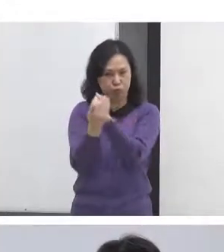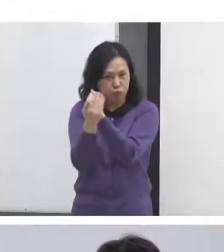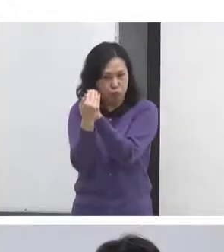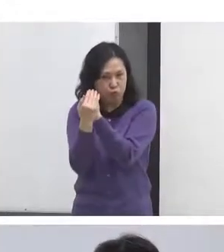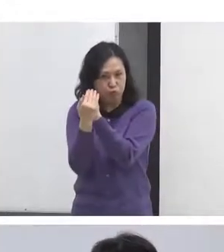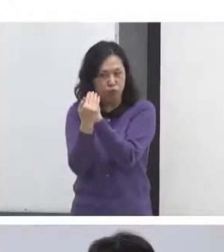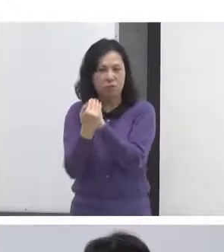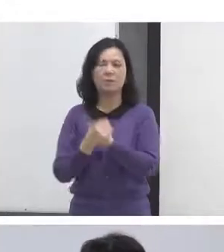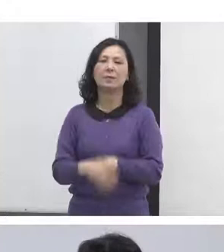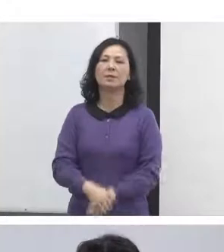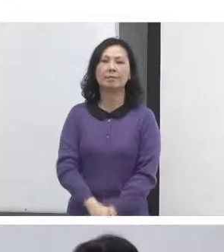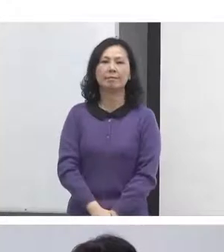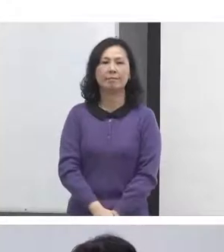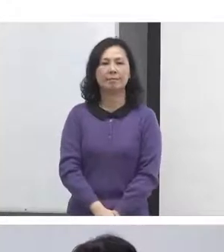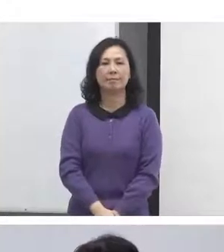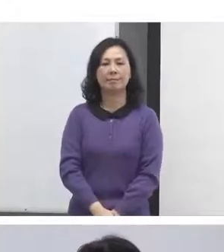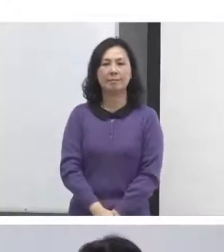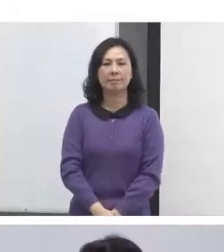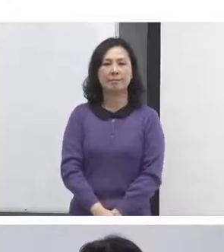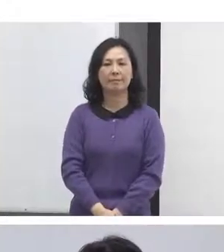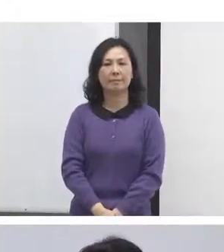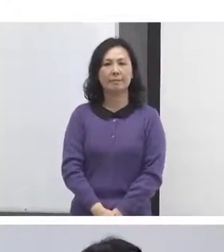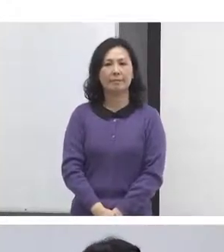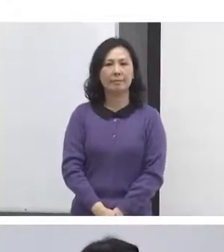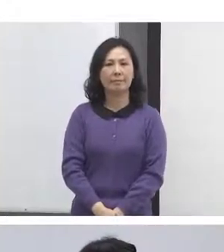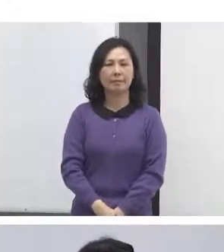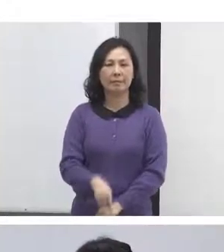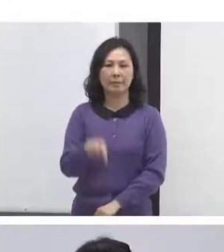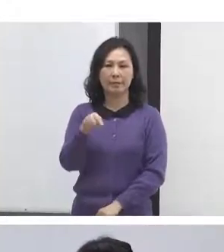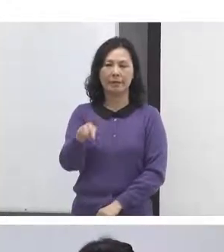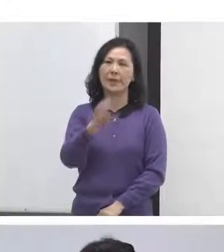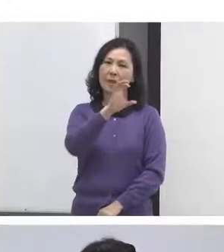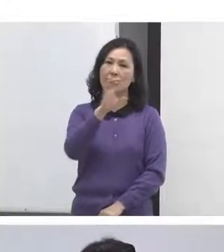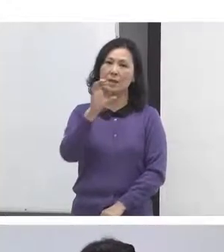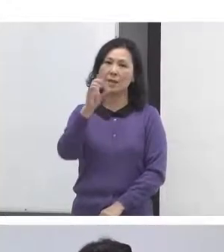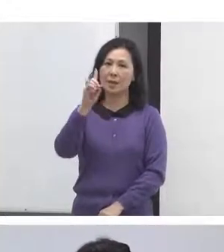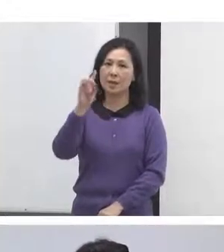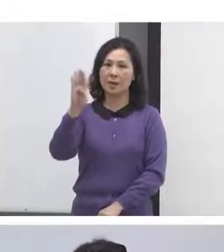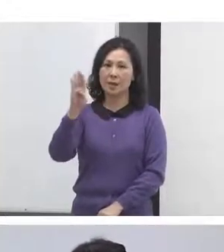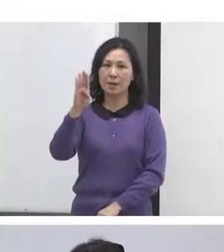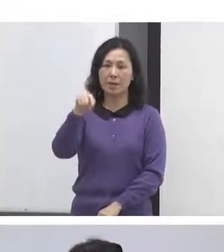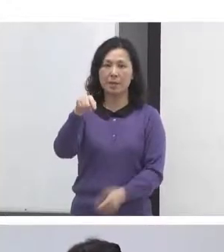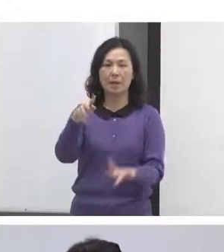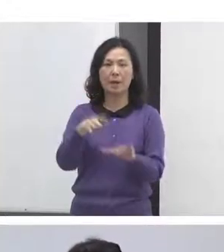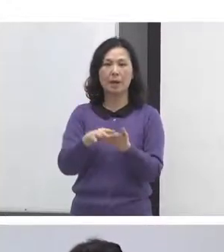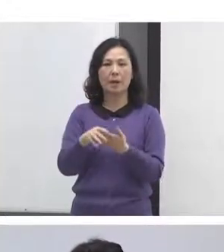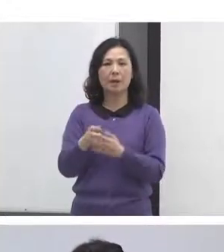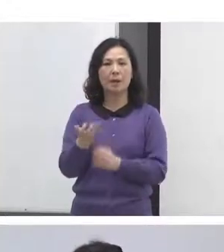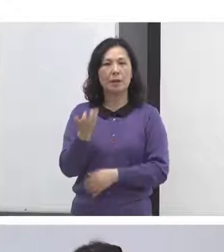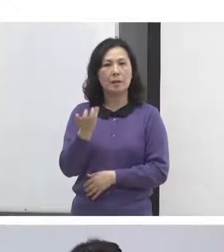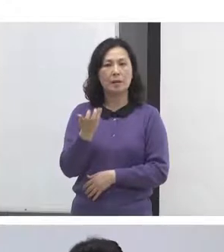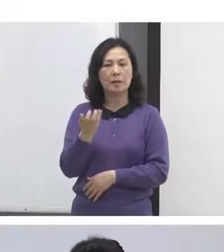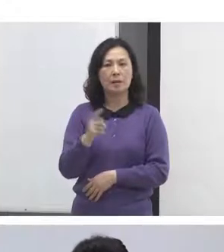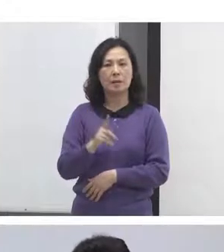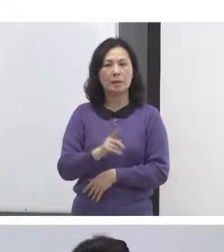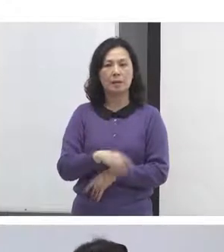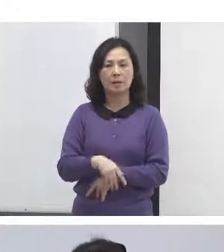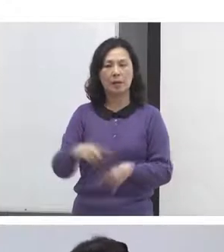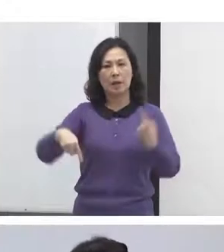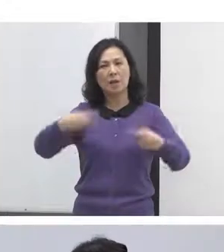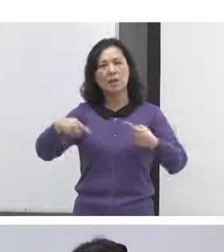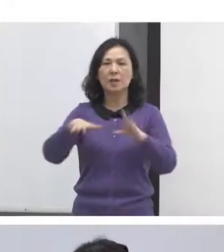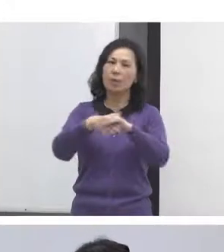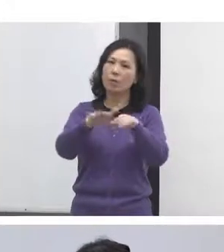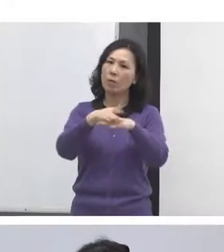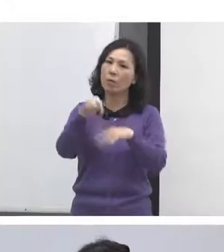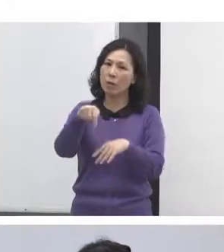外一个例子呢，就是另外其实涉及到CCBP， 就是刚刚讲的这种自由软体或是自由文化这